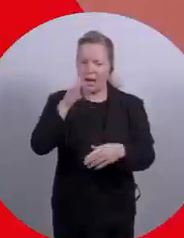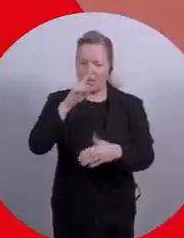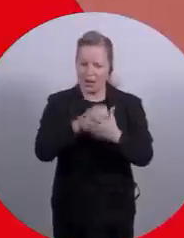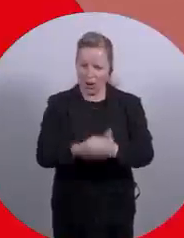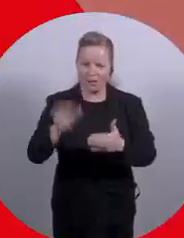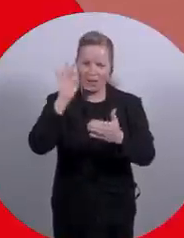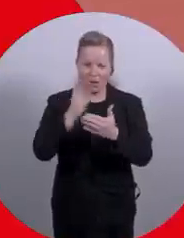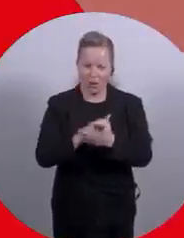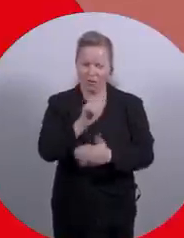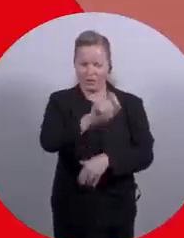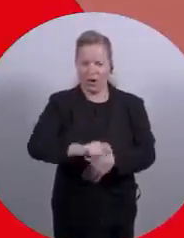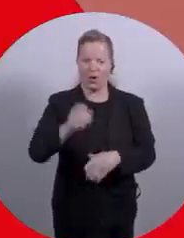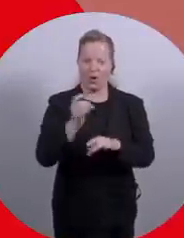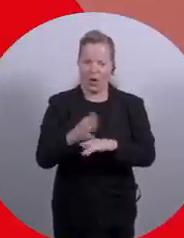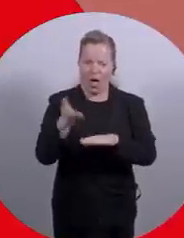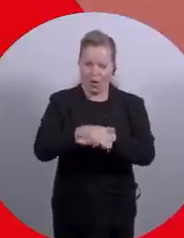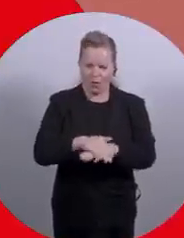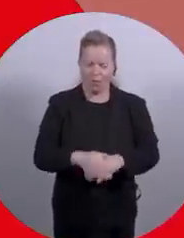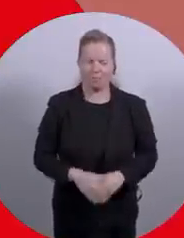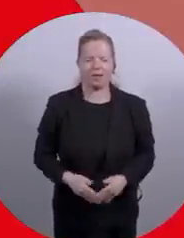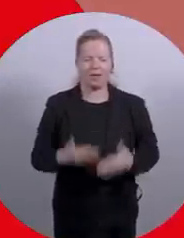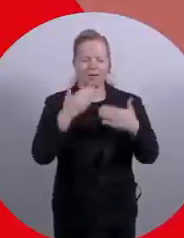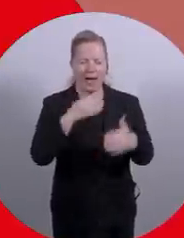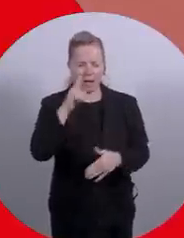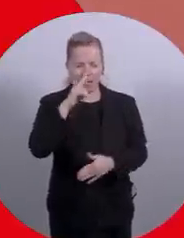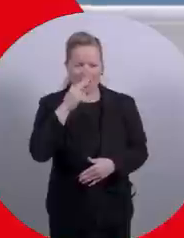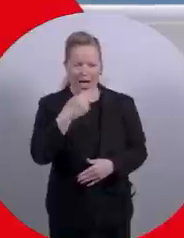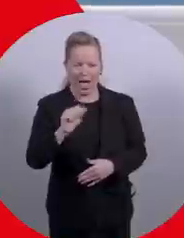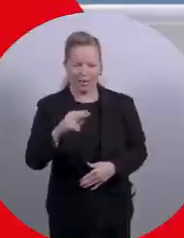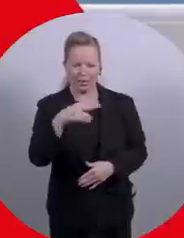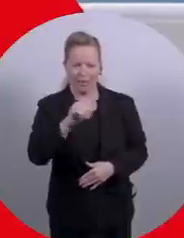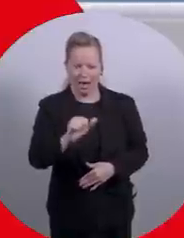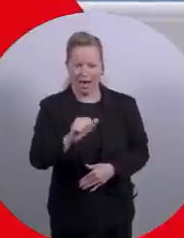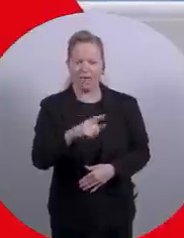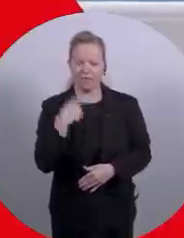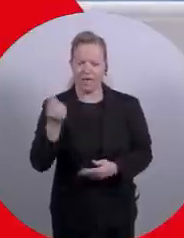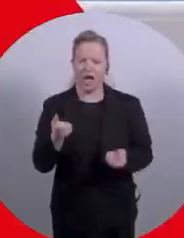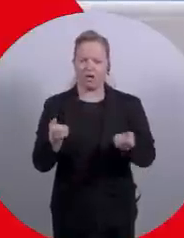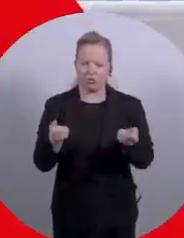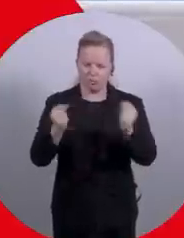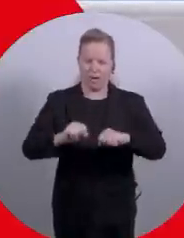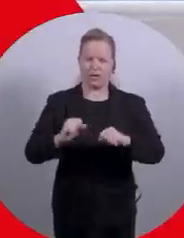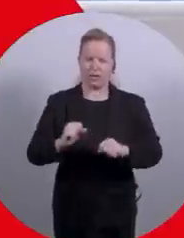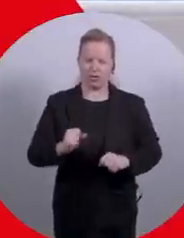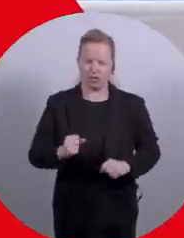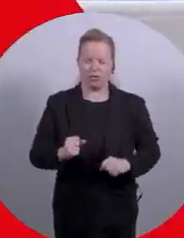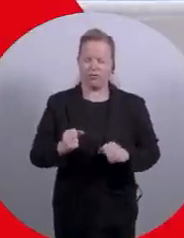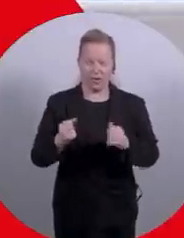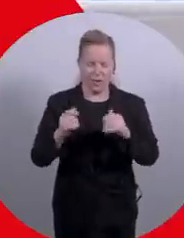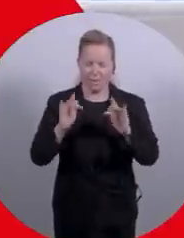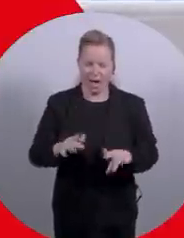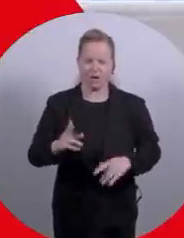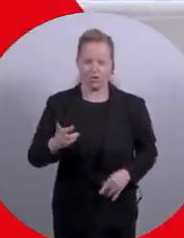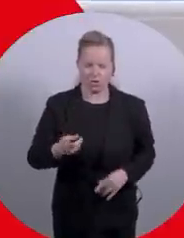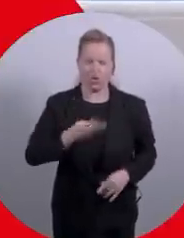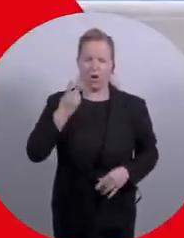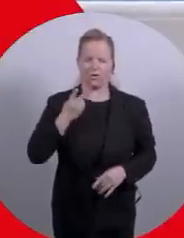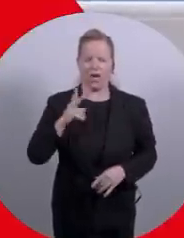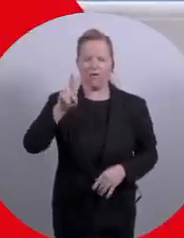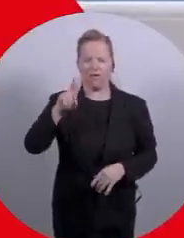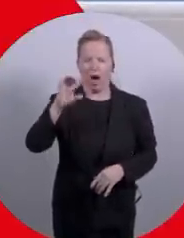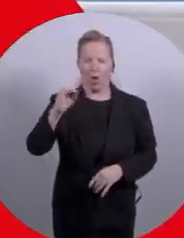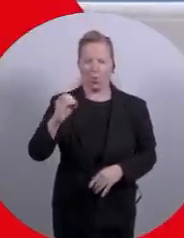danke liebe Hanna wir sind alle als Genossinnen und Genossen mächtig stolz auf diesen erfolgreichen Fall bei den letzten